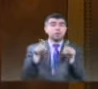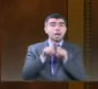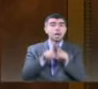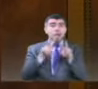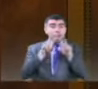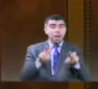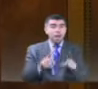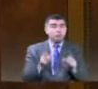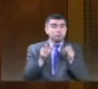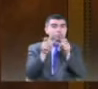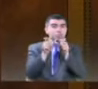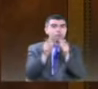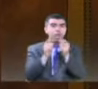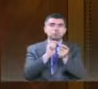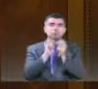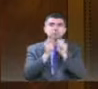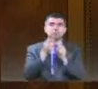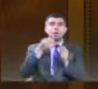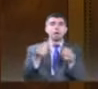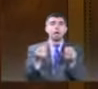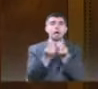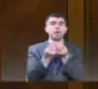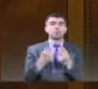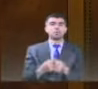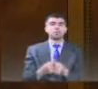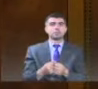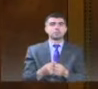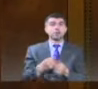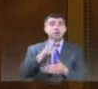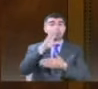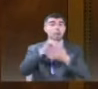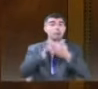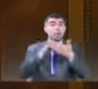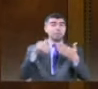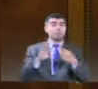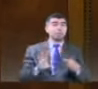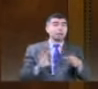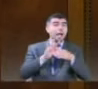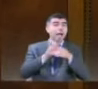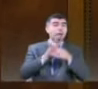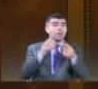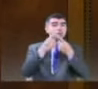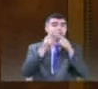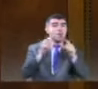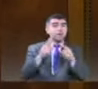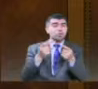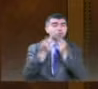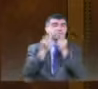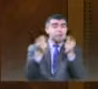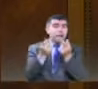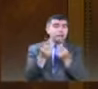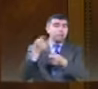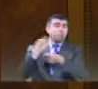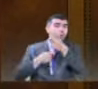الحكامة يتداولون فيه فيما بينهم. ويهم برنامج التعاون مجالات مختلفة كالاستثمار